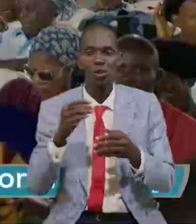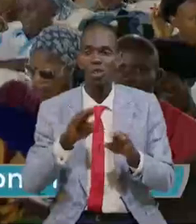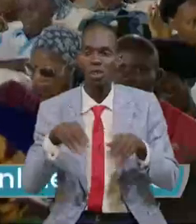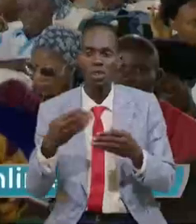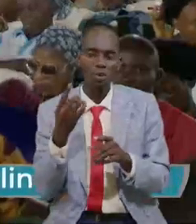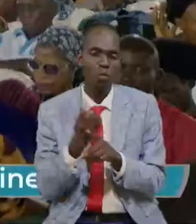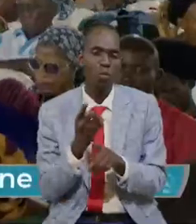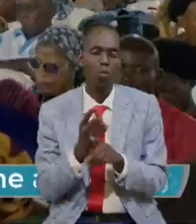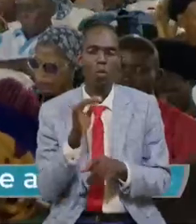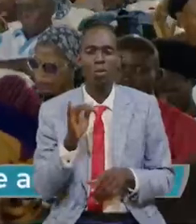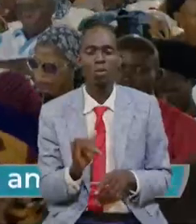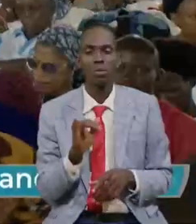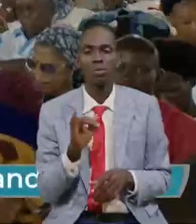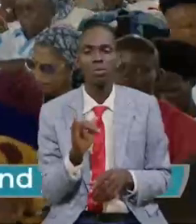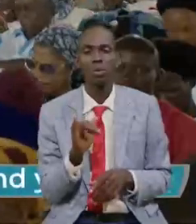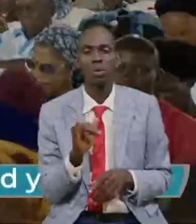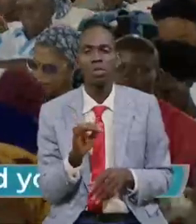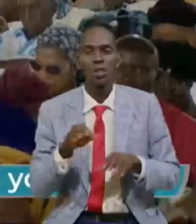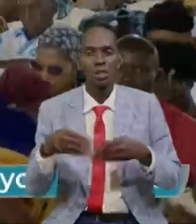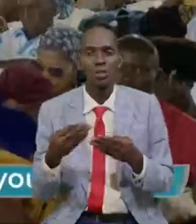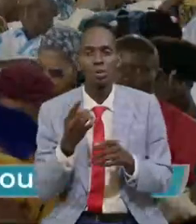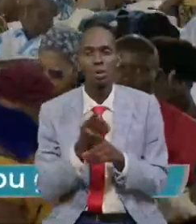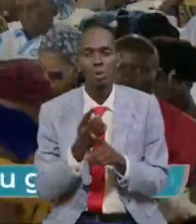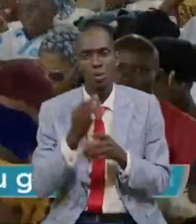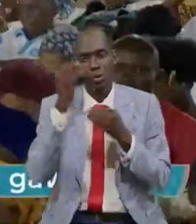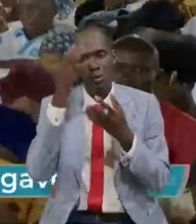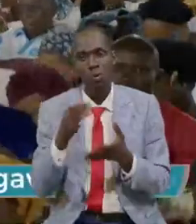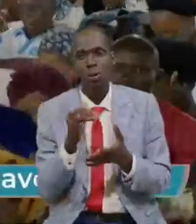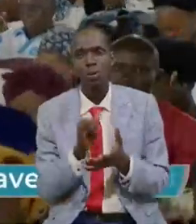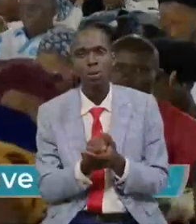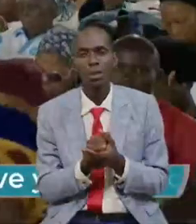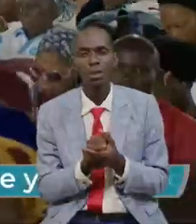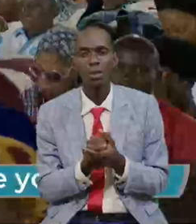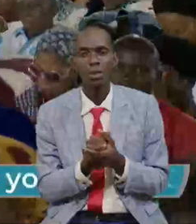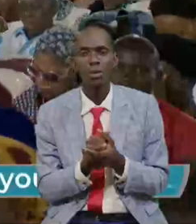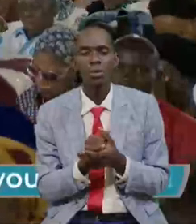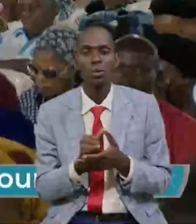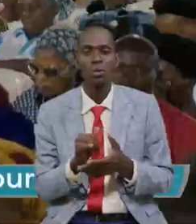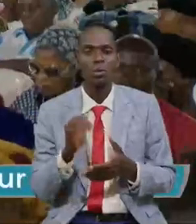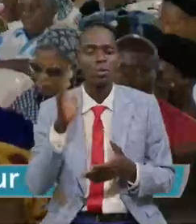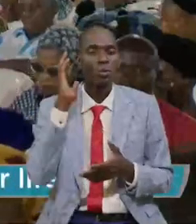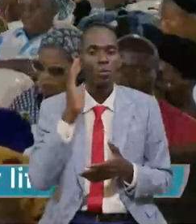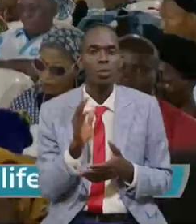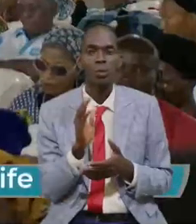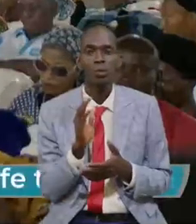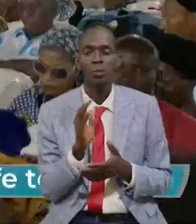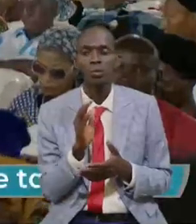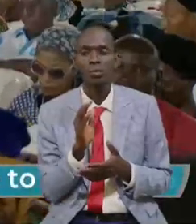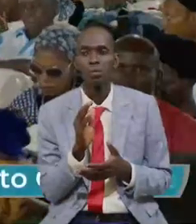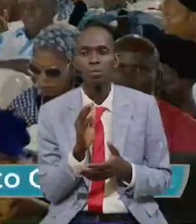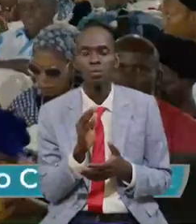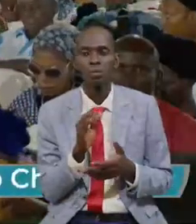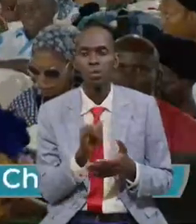Vous ne devez donner aucune fausse information qui vous fasse présenter,